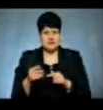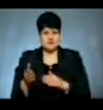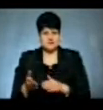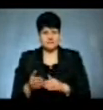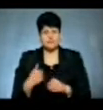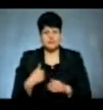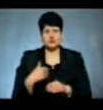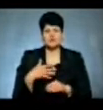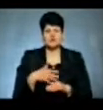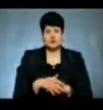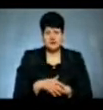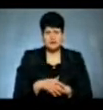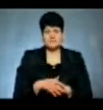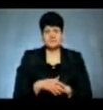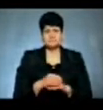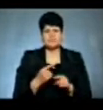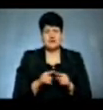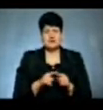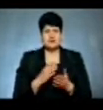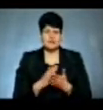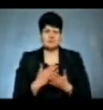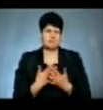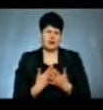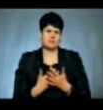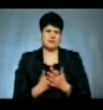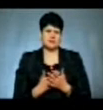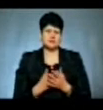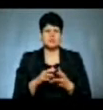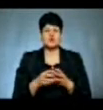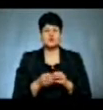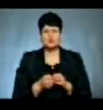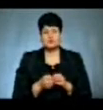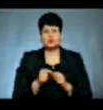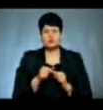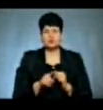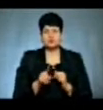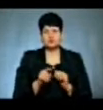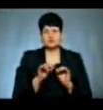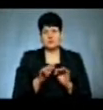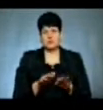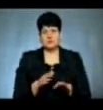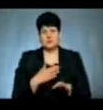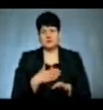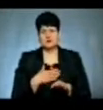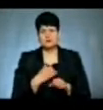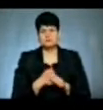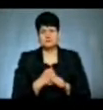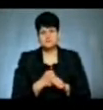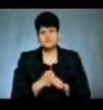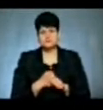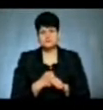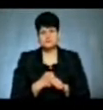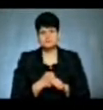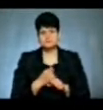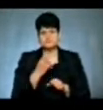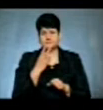ми розуміємо, що це є доволі приблизні суми, тому що в процесі нашої роботи побачимо, наскільки